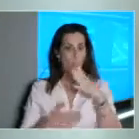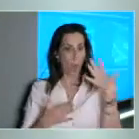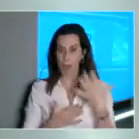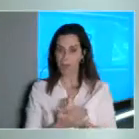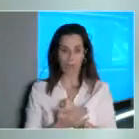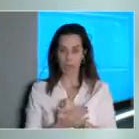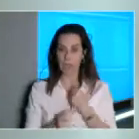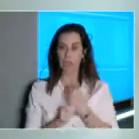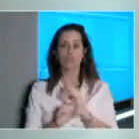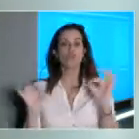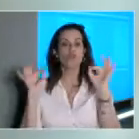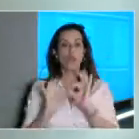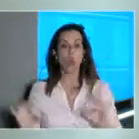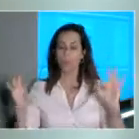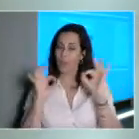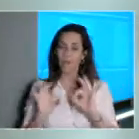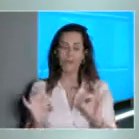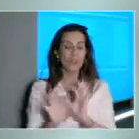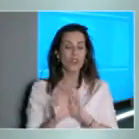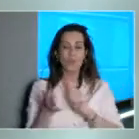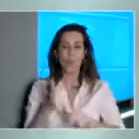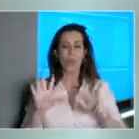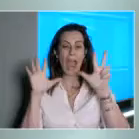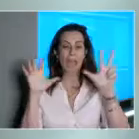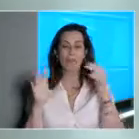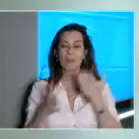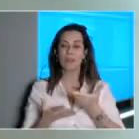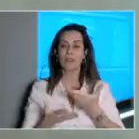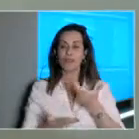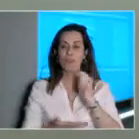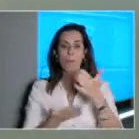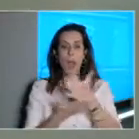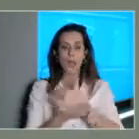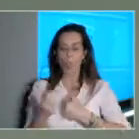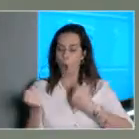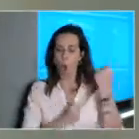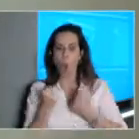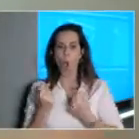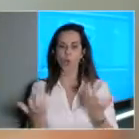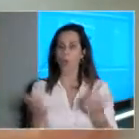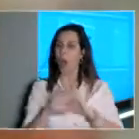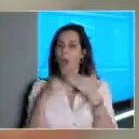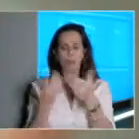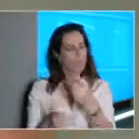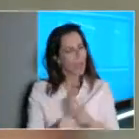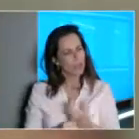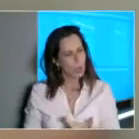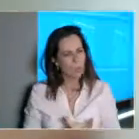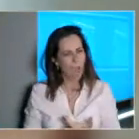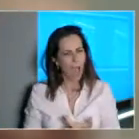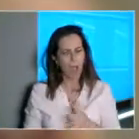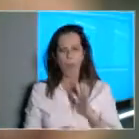מצליח לקדם שום דבר, 8 חודשים אתה מקבל משכורת, רכב, כלי עבודה, ומה אתה עושה במקום